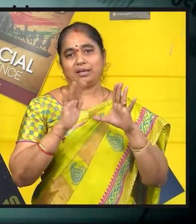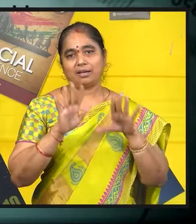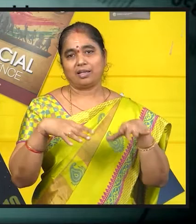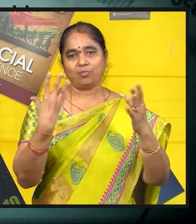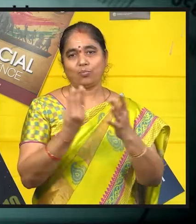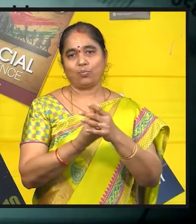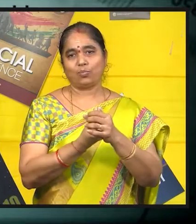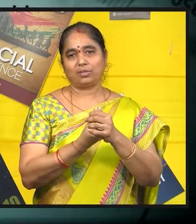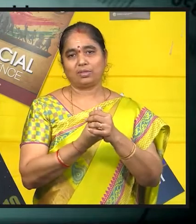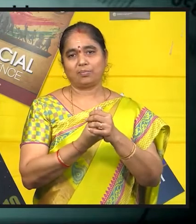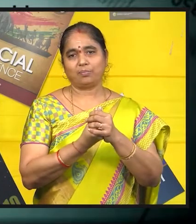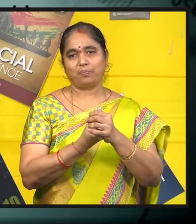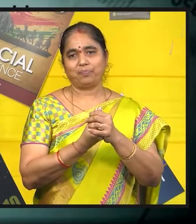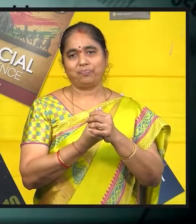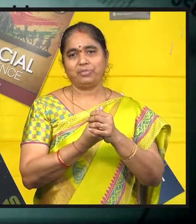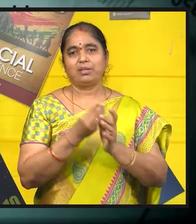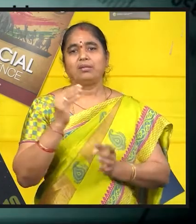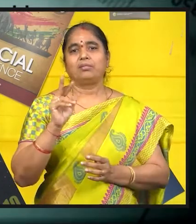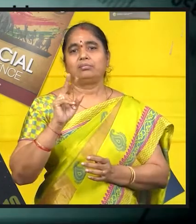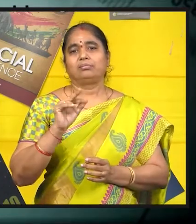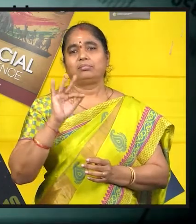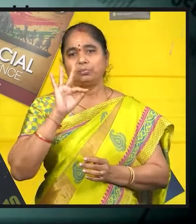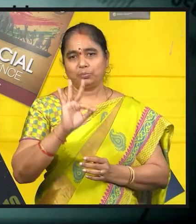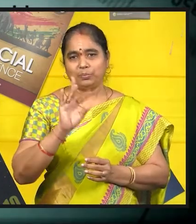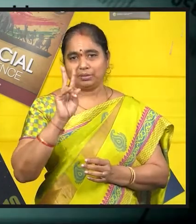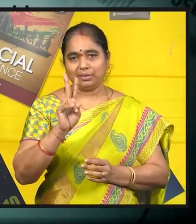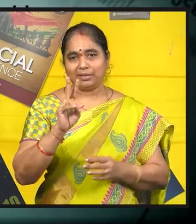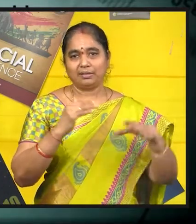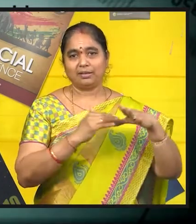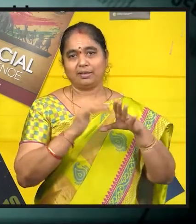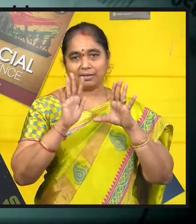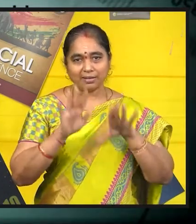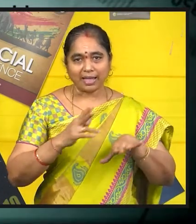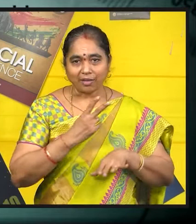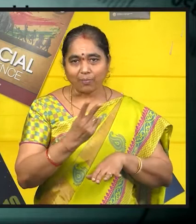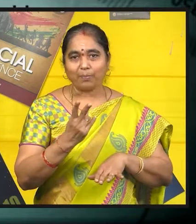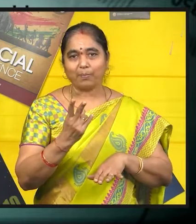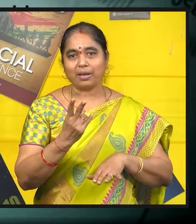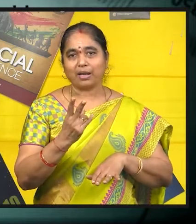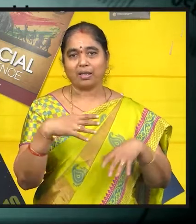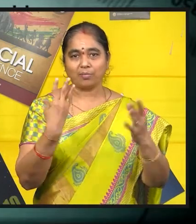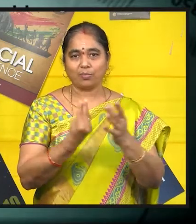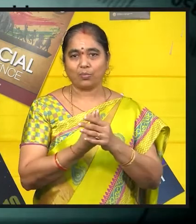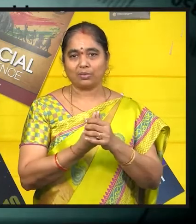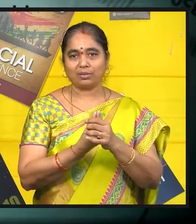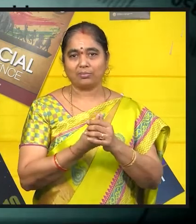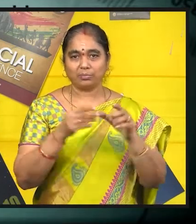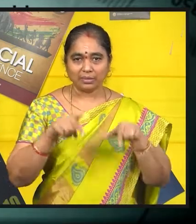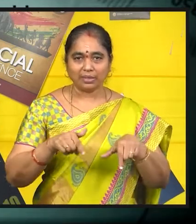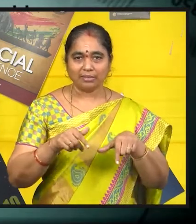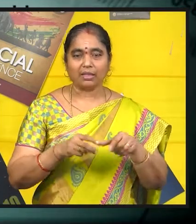இருக்க முடியும். ஆக எல்லாத்தையுமே நம்ம கூட்டி பார்த்தோம் சொன்னா 32 எலக்ட்ரான்கள் அதுல காணப்படுகிறது. ஆக